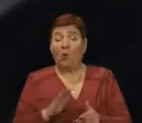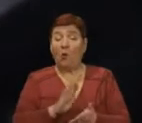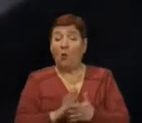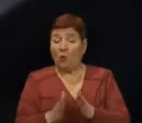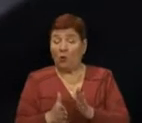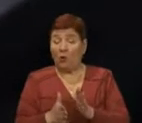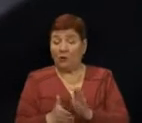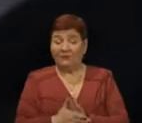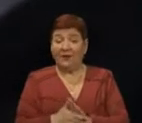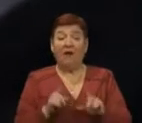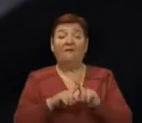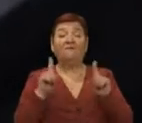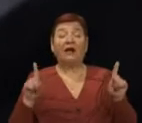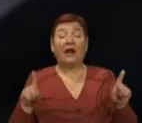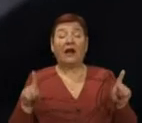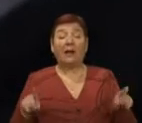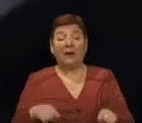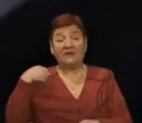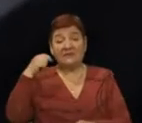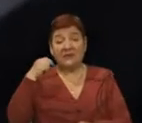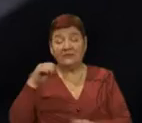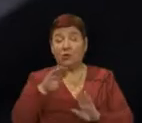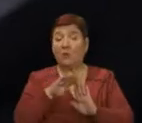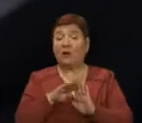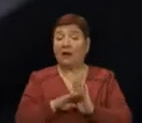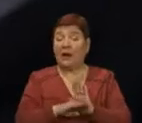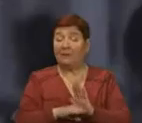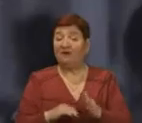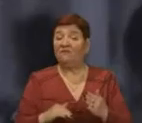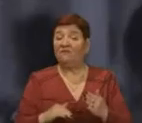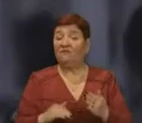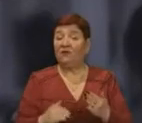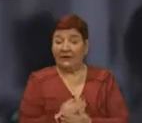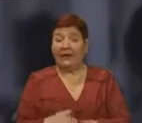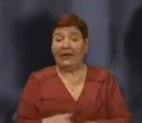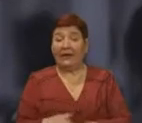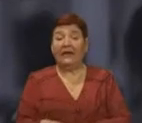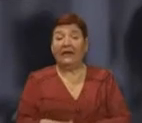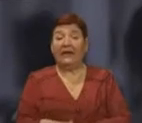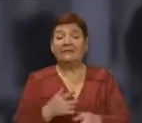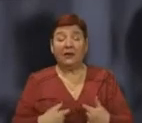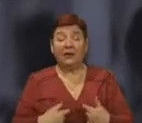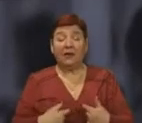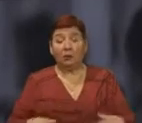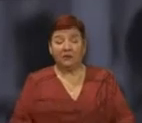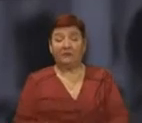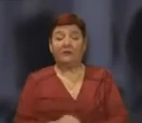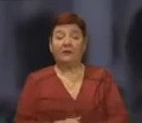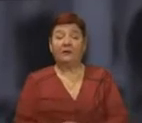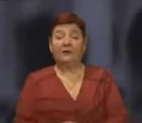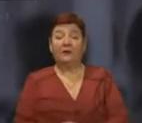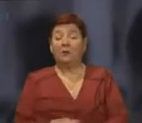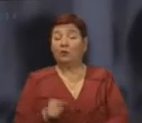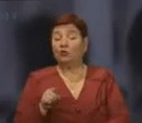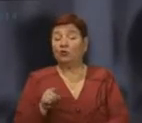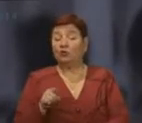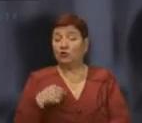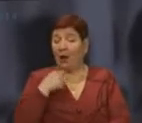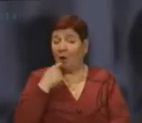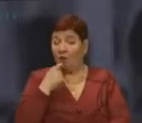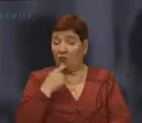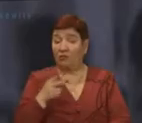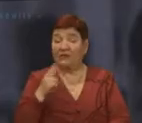угод. В рамках президентської програми відновлення населених пунктів, про що я кажу, є